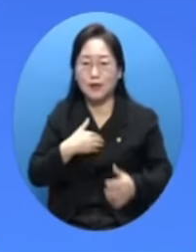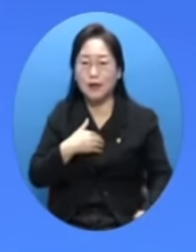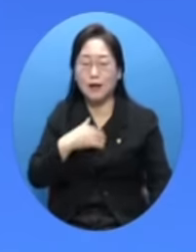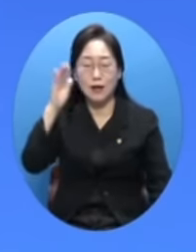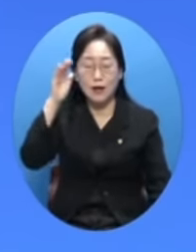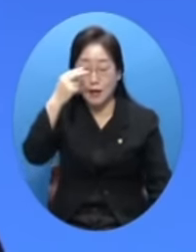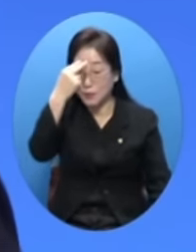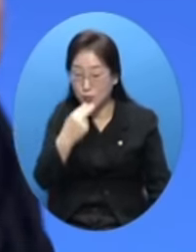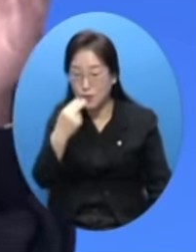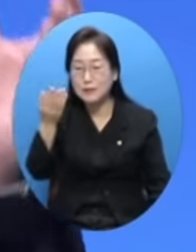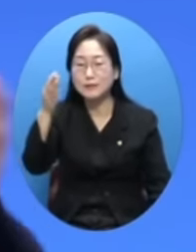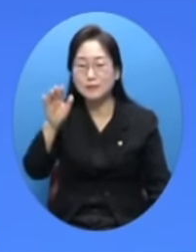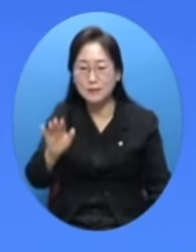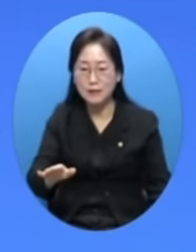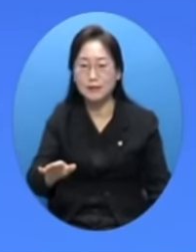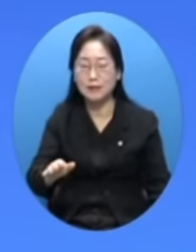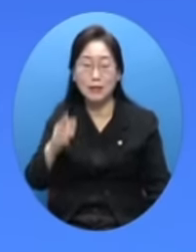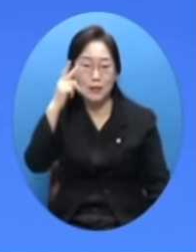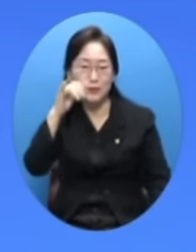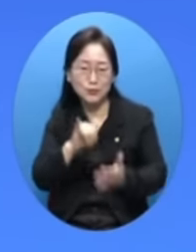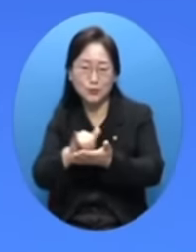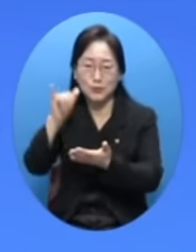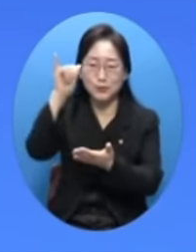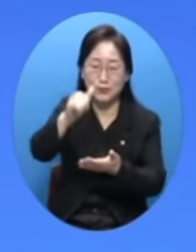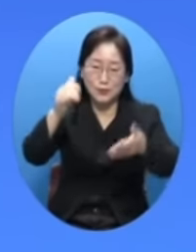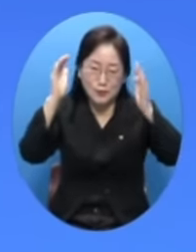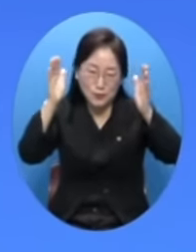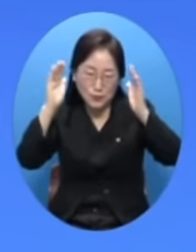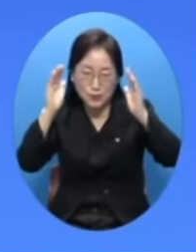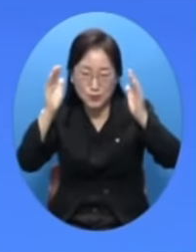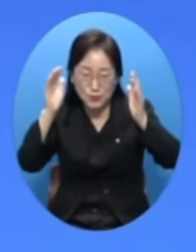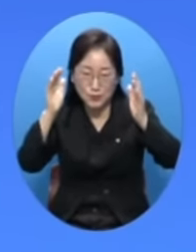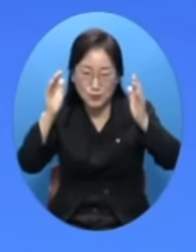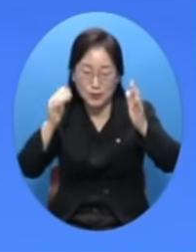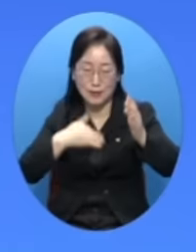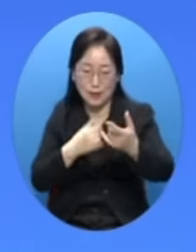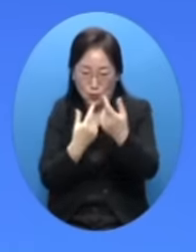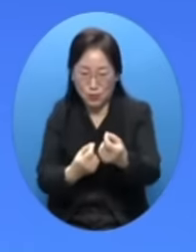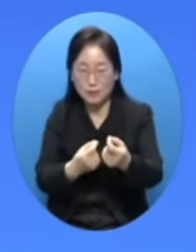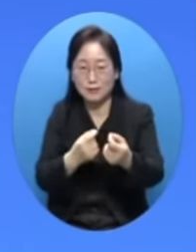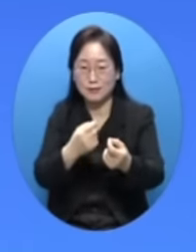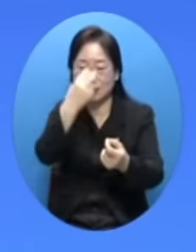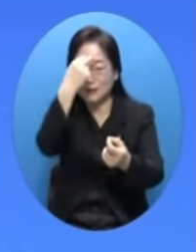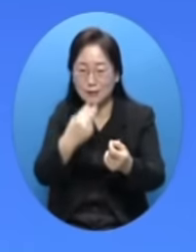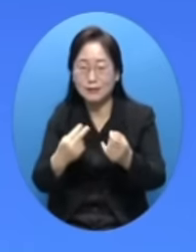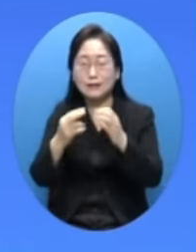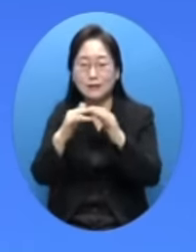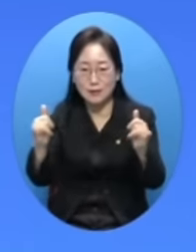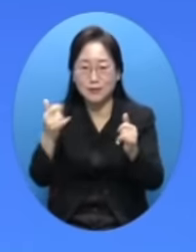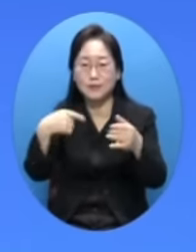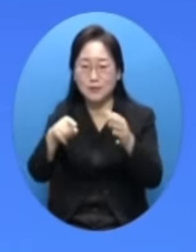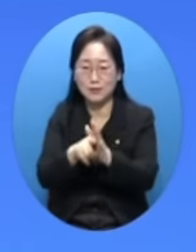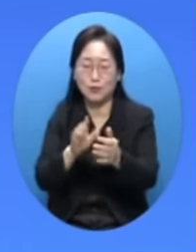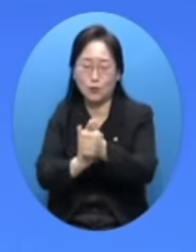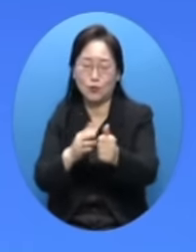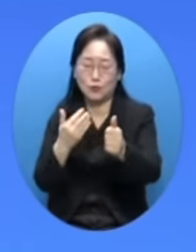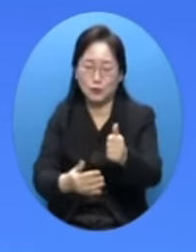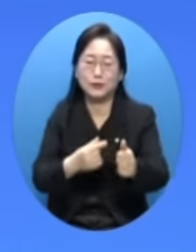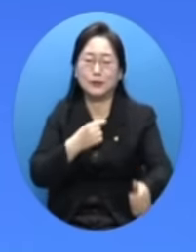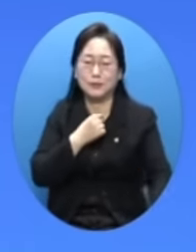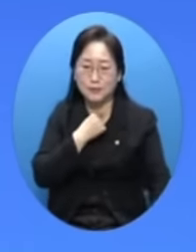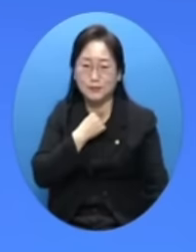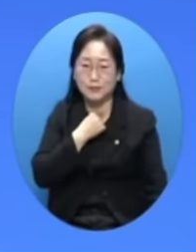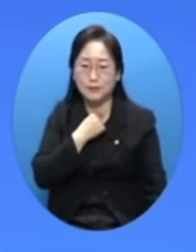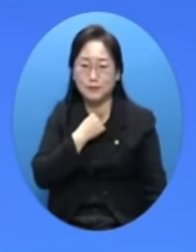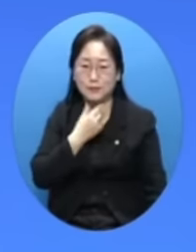앞을 못 보지만 미국 가서 공부해 갖고 와서 나처럼 앞을 못 보는 장애인들을 돕는 사역을 해야 되겠다